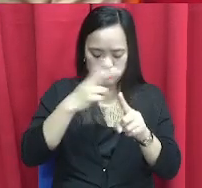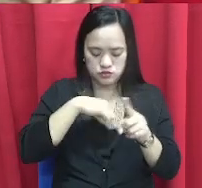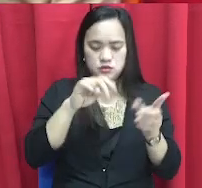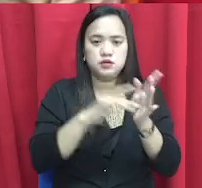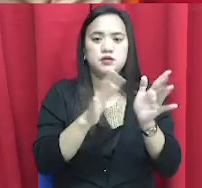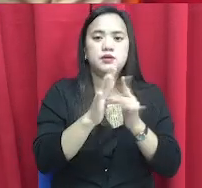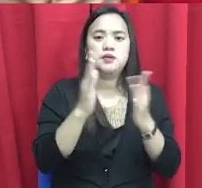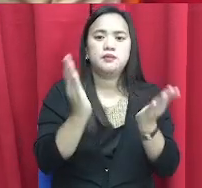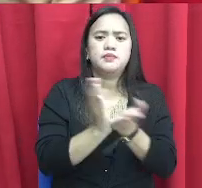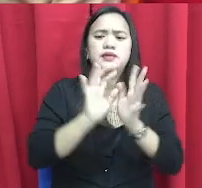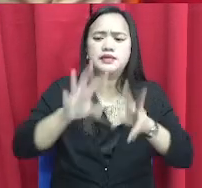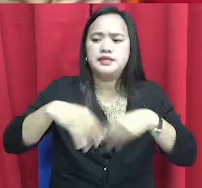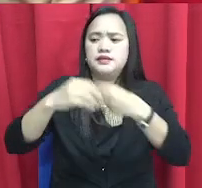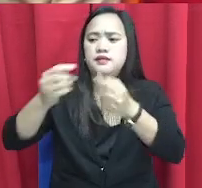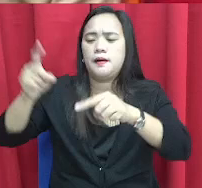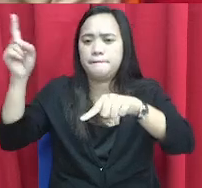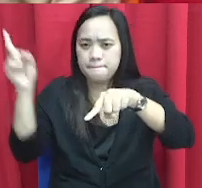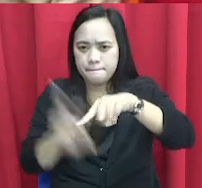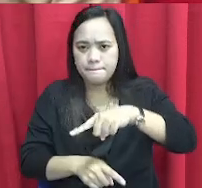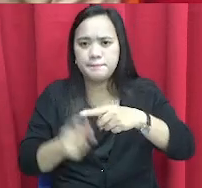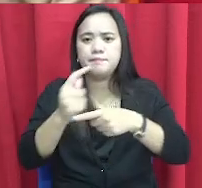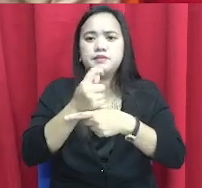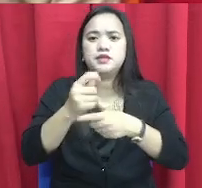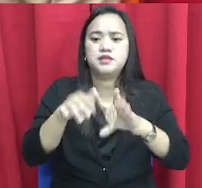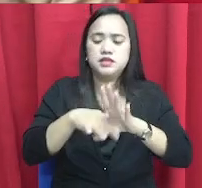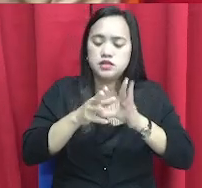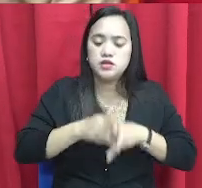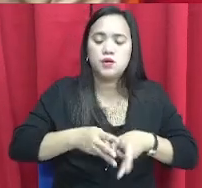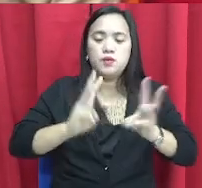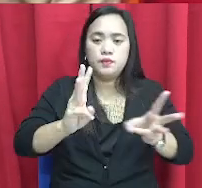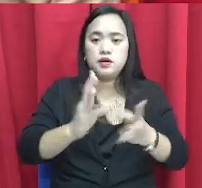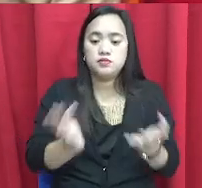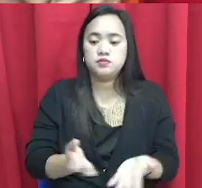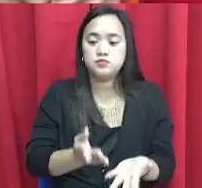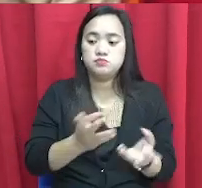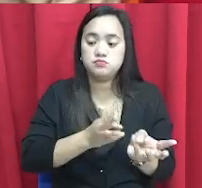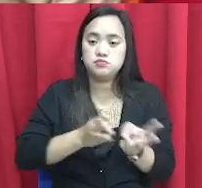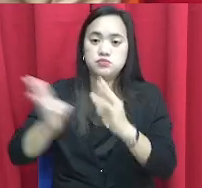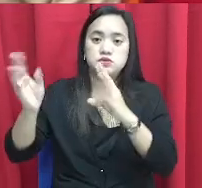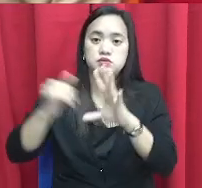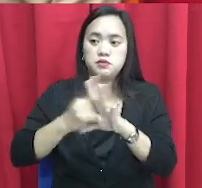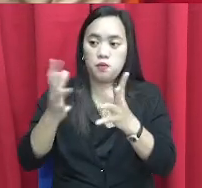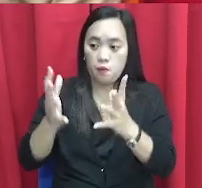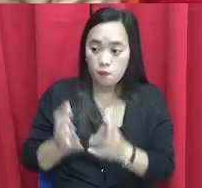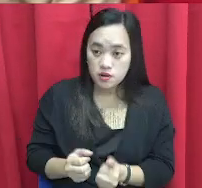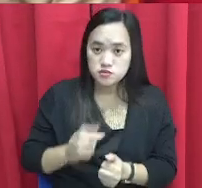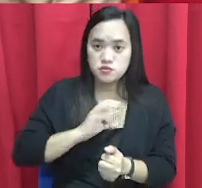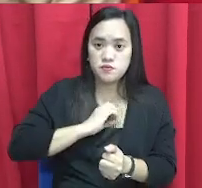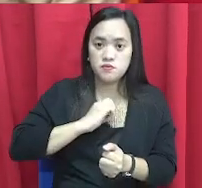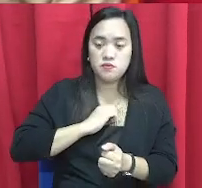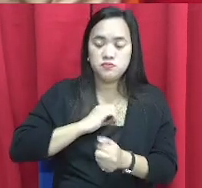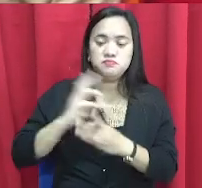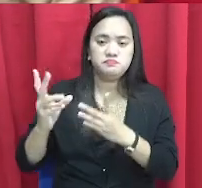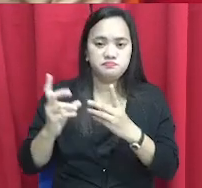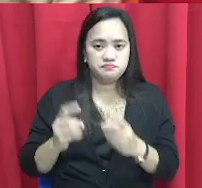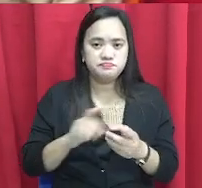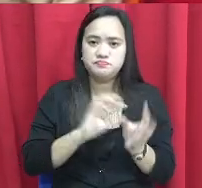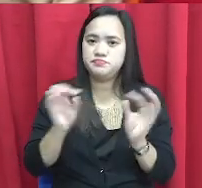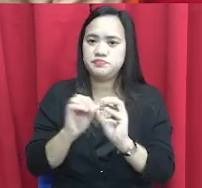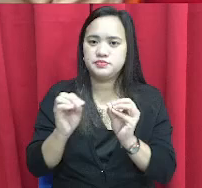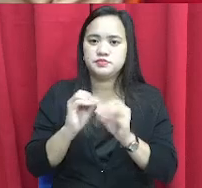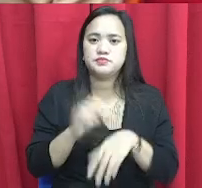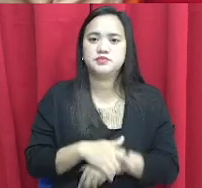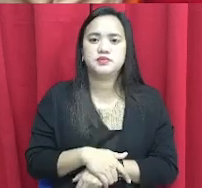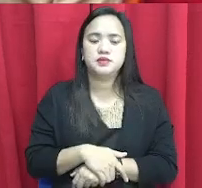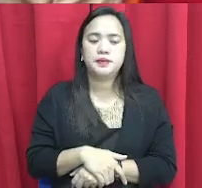paluin yung anak train them in the way they should go and not in the way they wants to go Aba mga kapatid